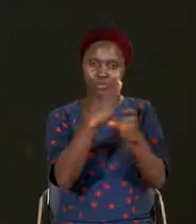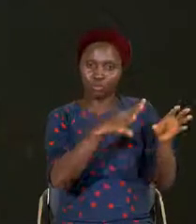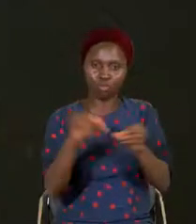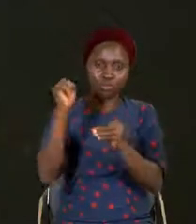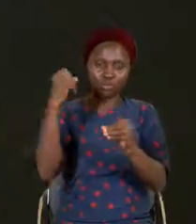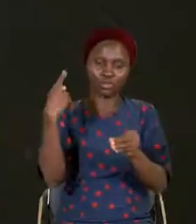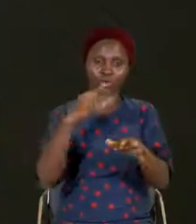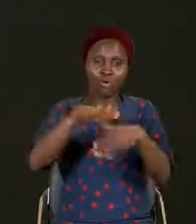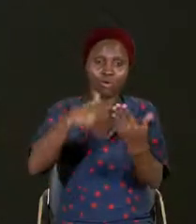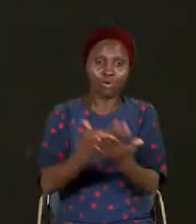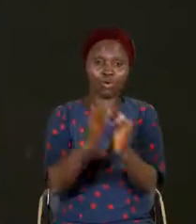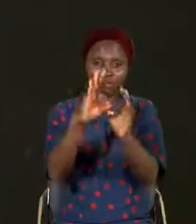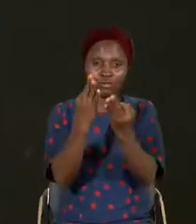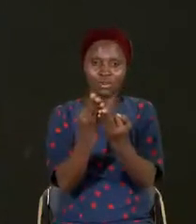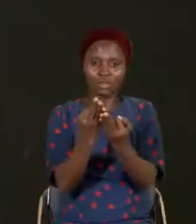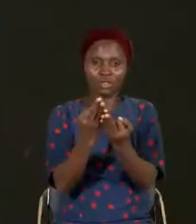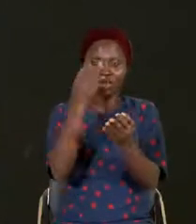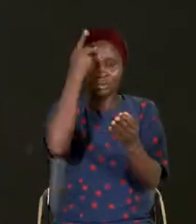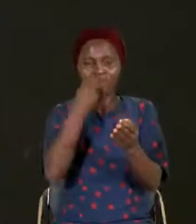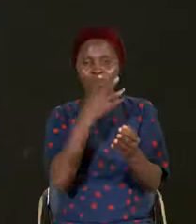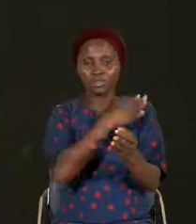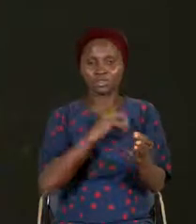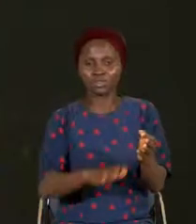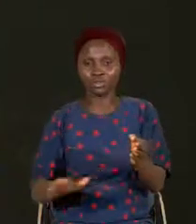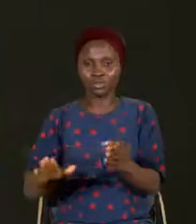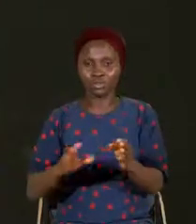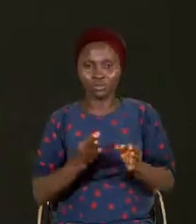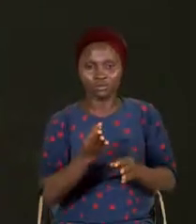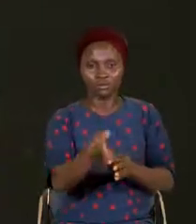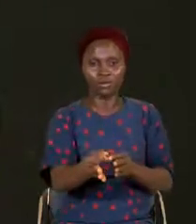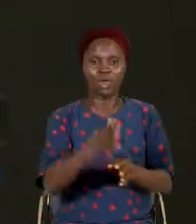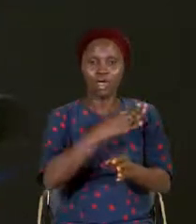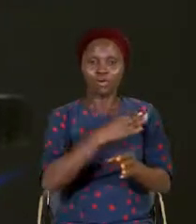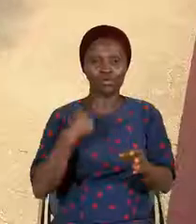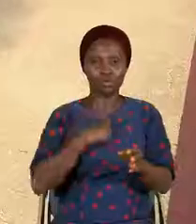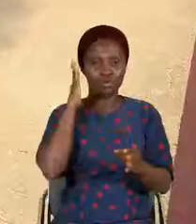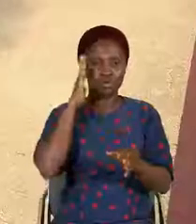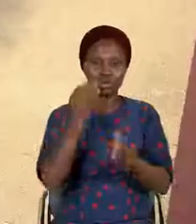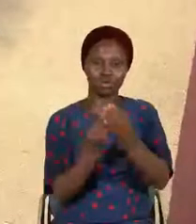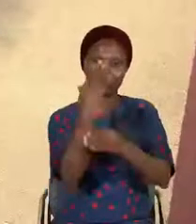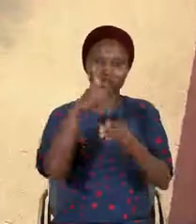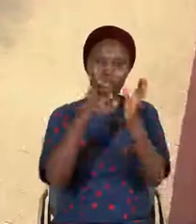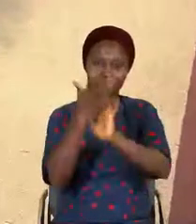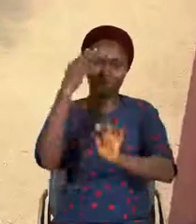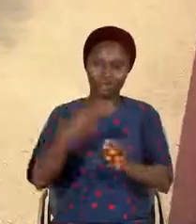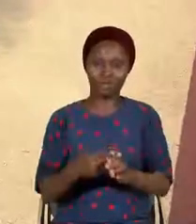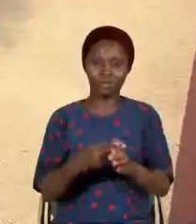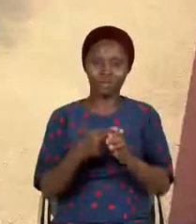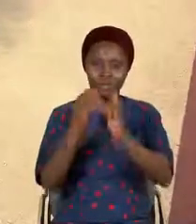croissance fait bouger toute la famille. Les parents, les enfants avancent et nous allons croître au nom de